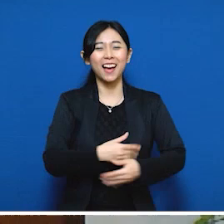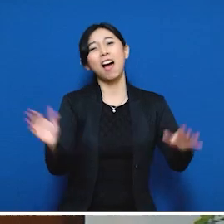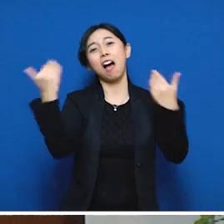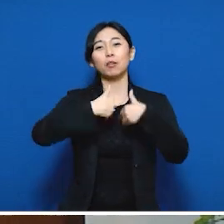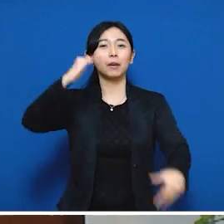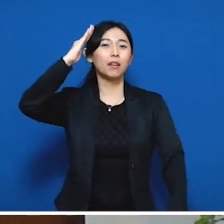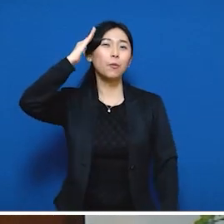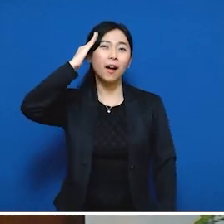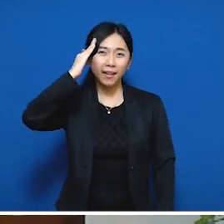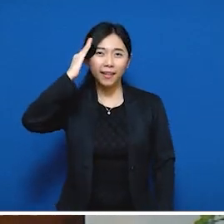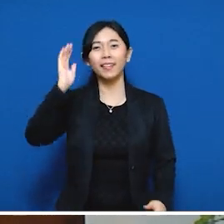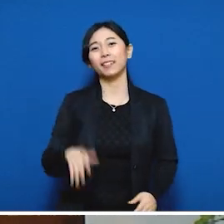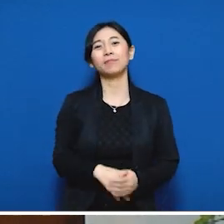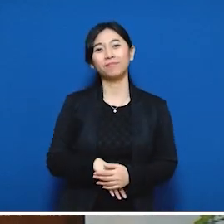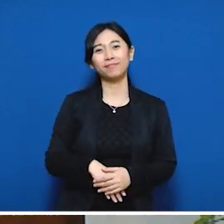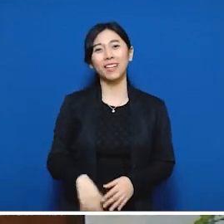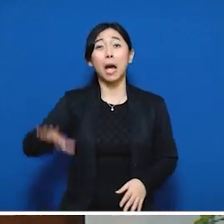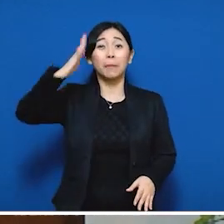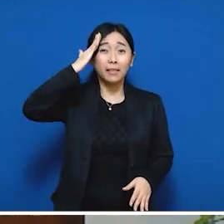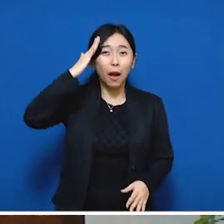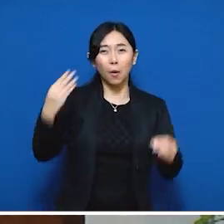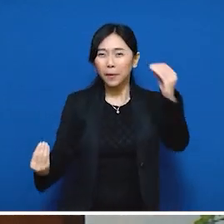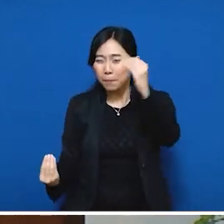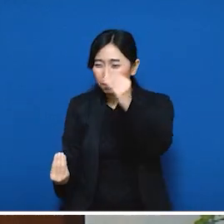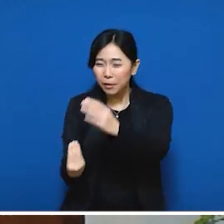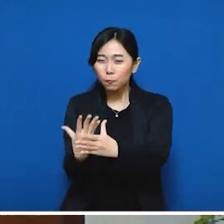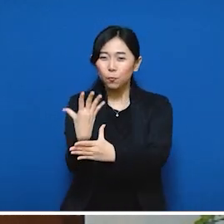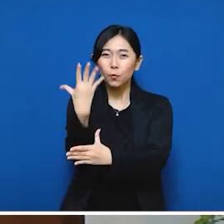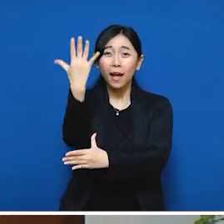Pengetahuan itu menumbuhkan iman.